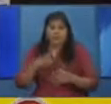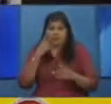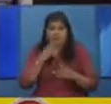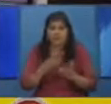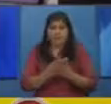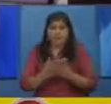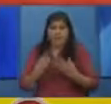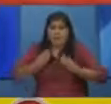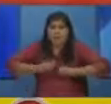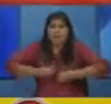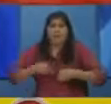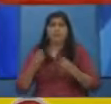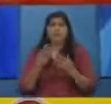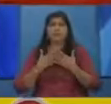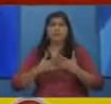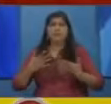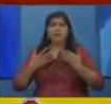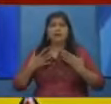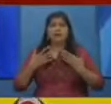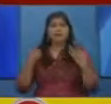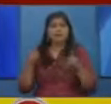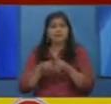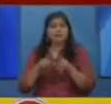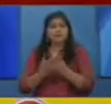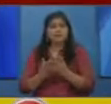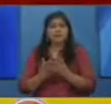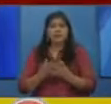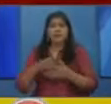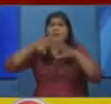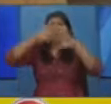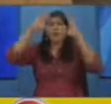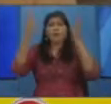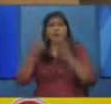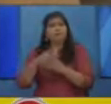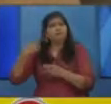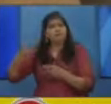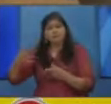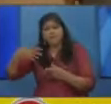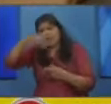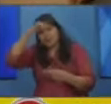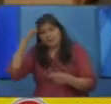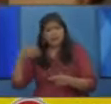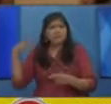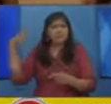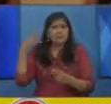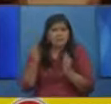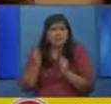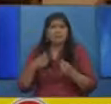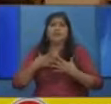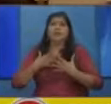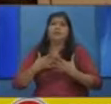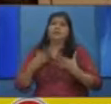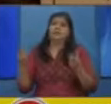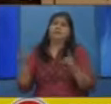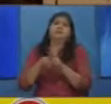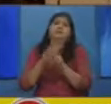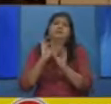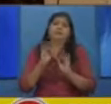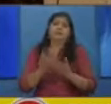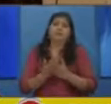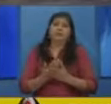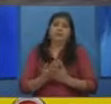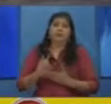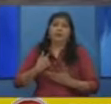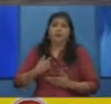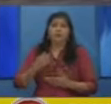बॉडी फ्रेंडली फैब्रिक है, ऑल वेदर फैब्रिक है और आज खादी फैशन स्टेटमेंट तो बन ही रही